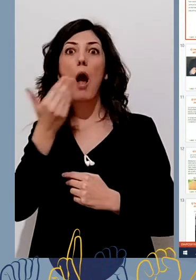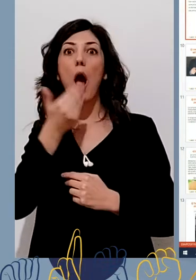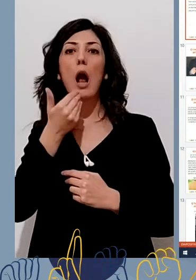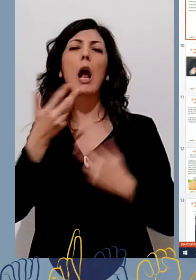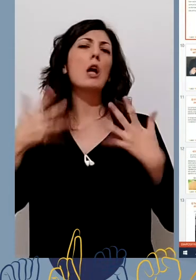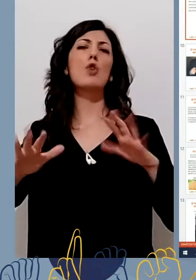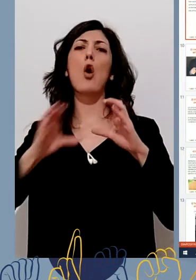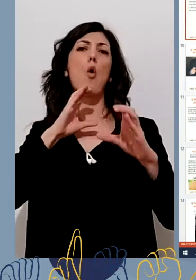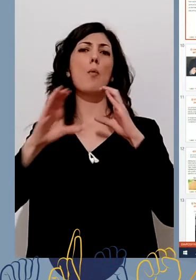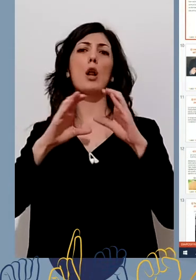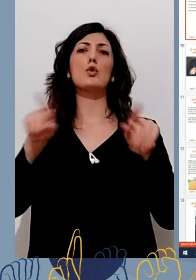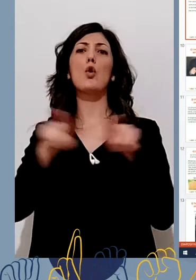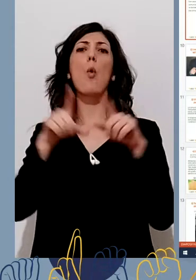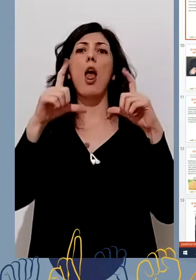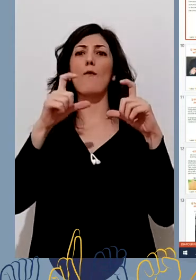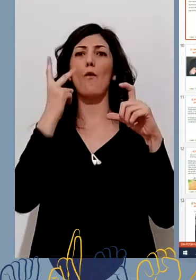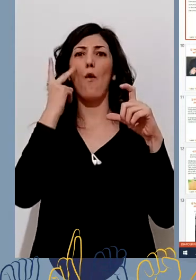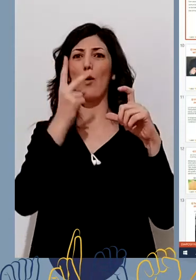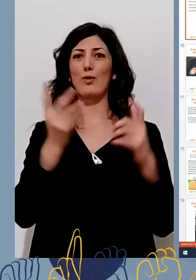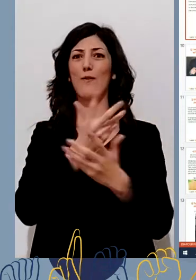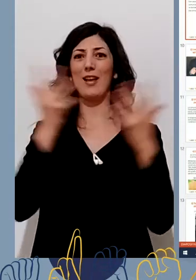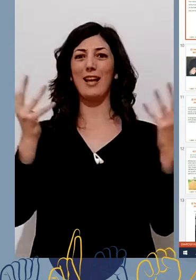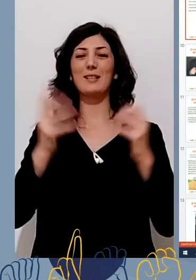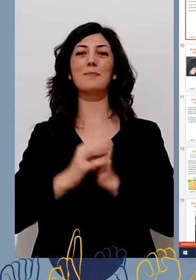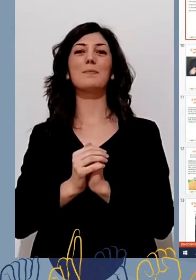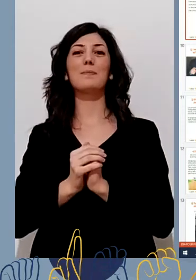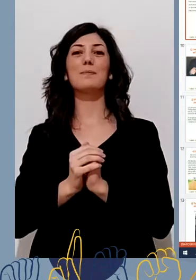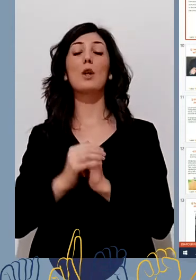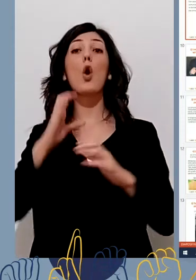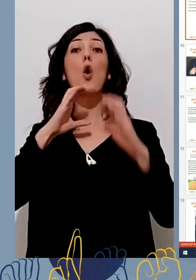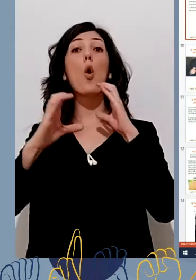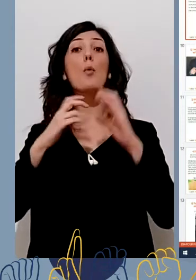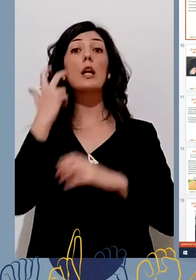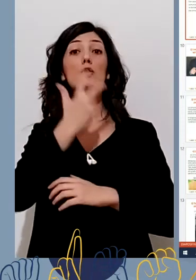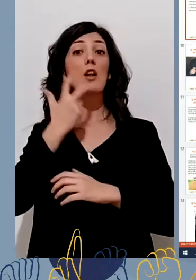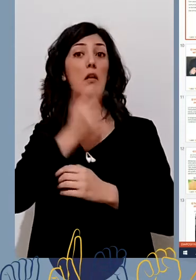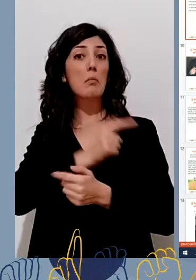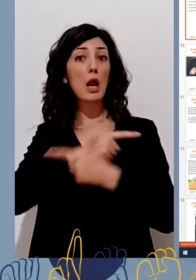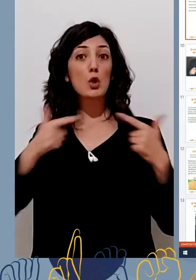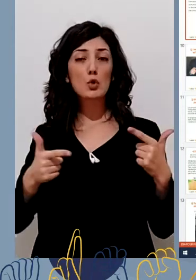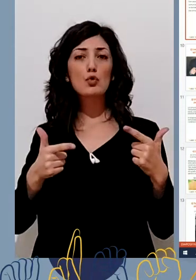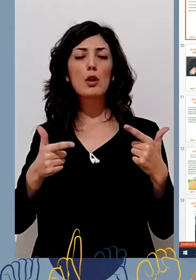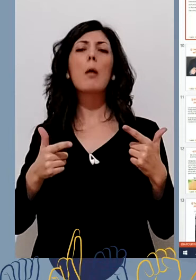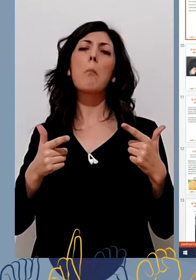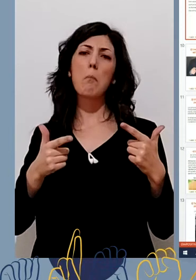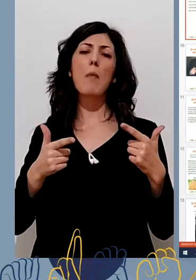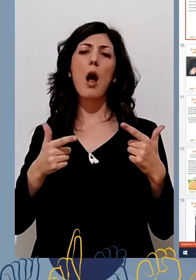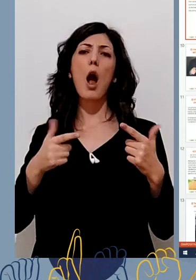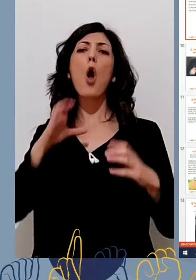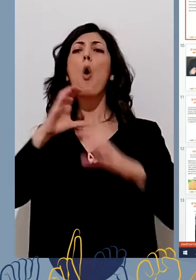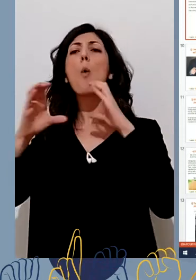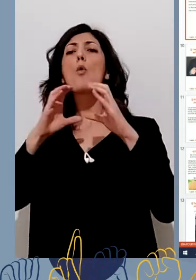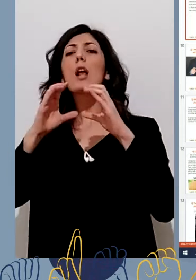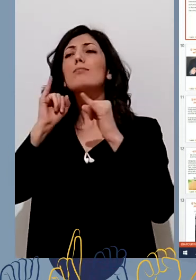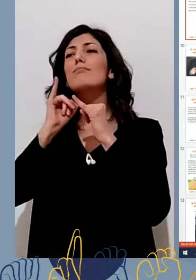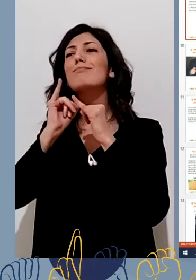foto. Nonostante non vi sia una comunicazione verbale, c'è assolutamente una comunicazione di distanza e da